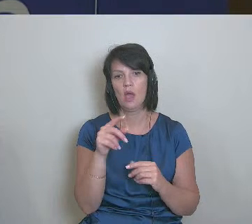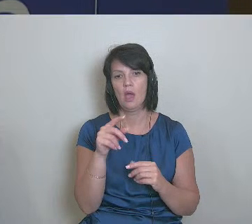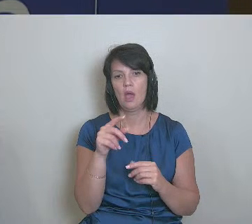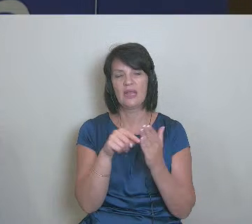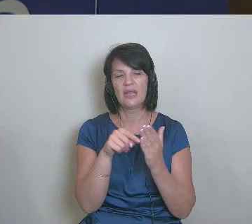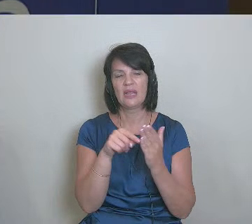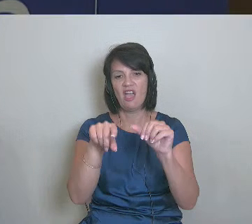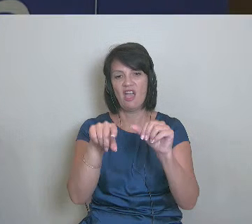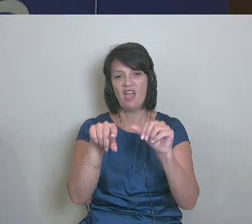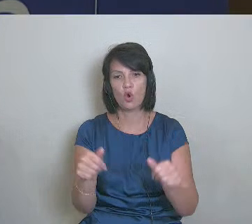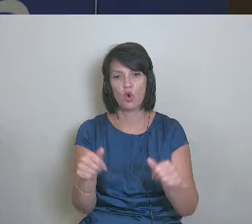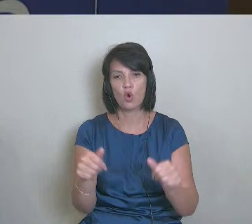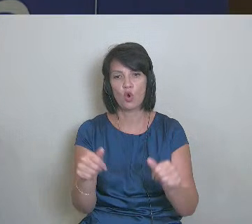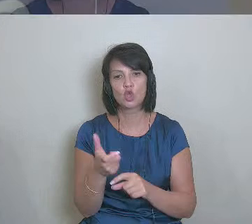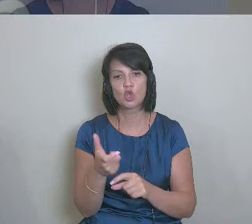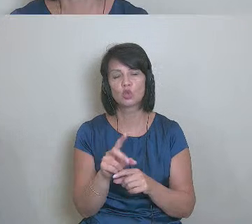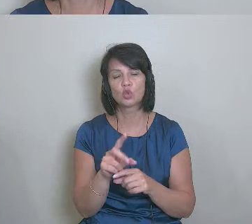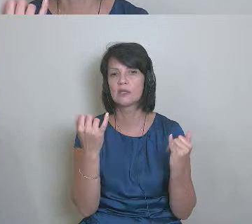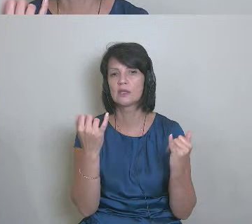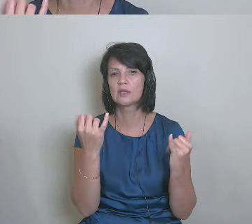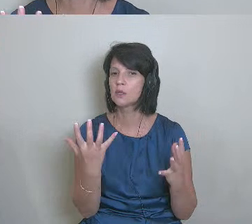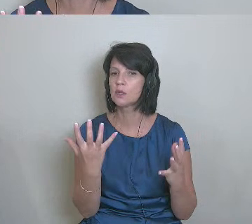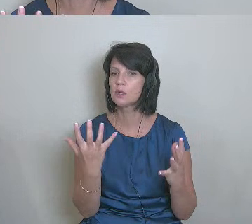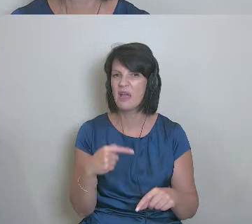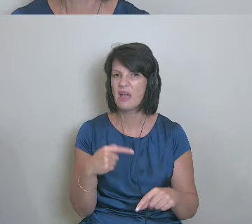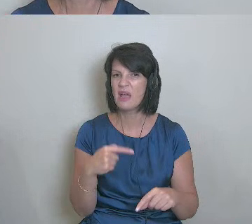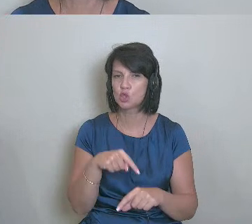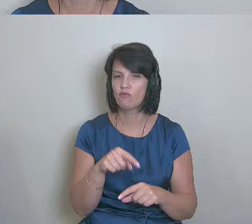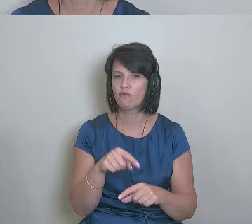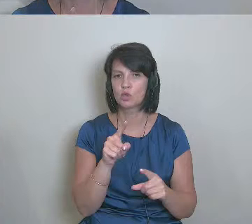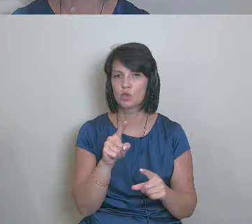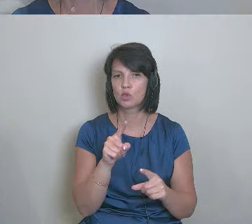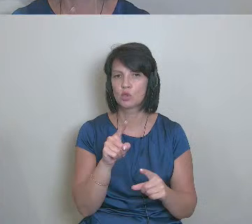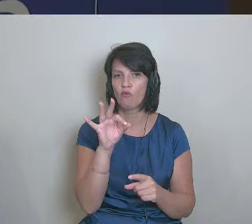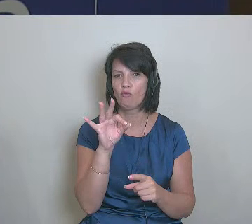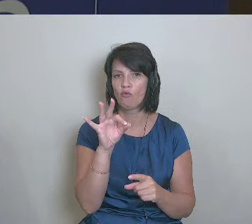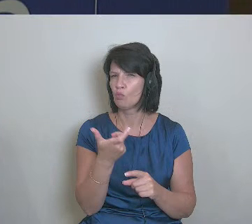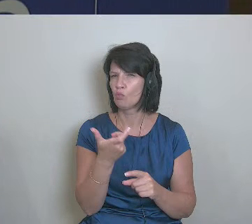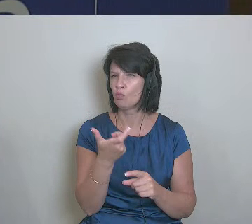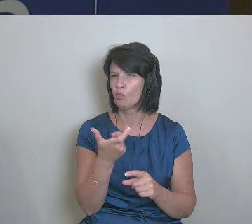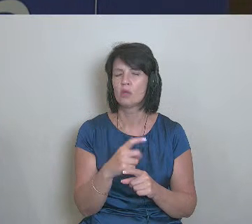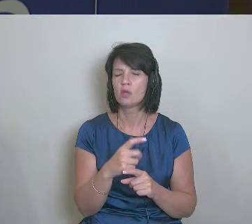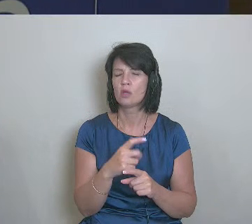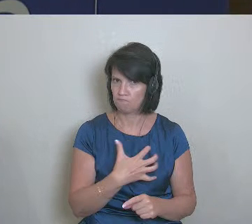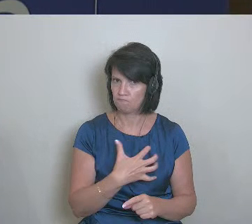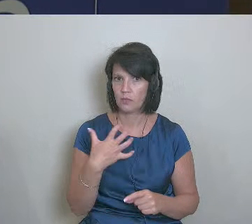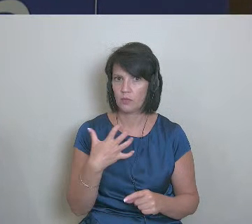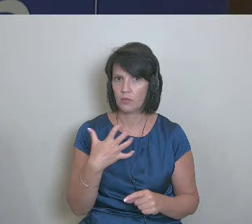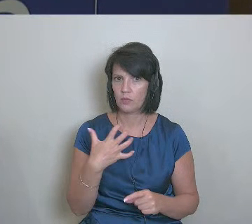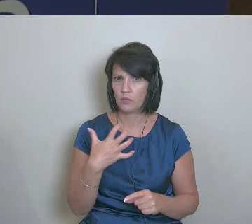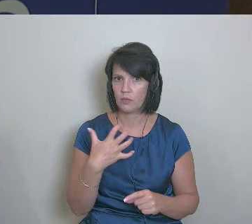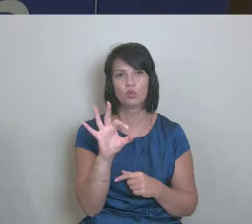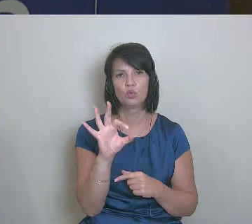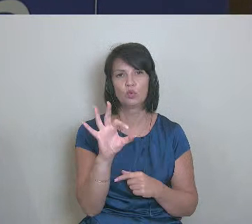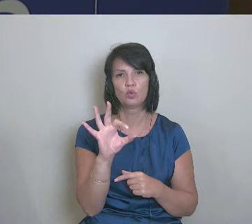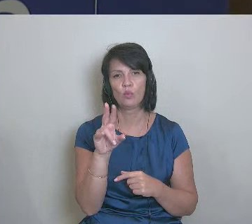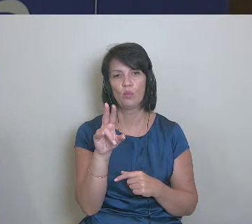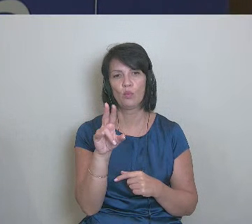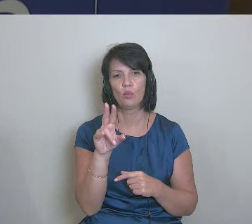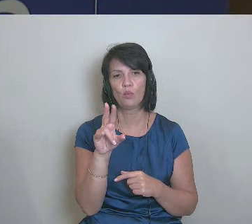Sorry for interrupting. The issue of establishing them is very important